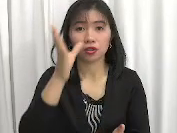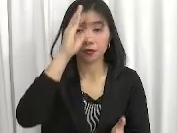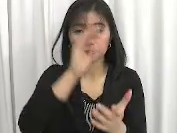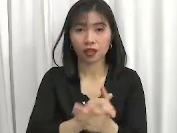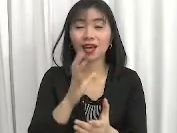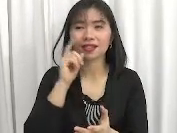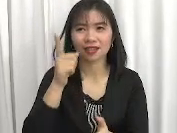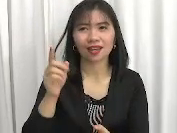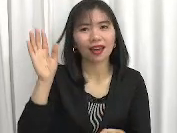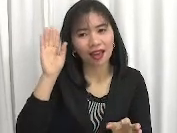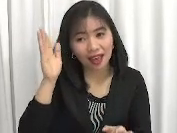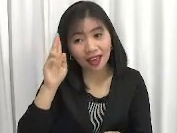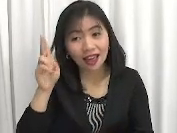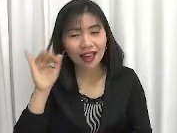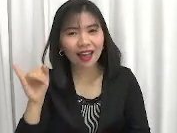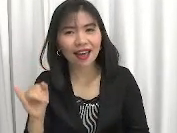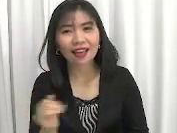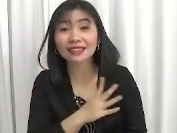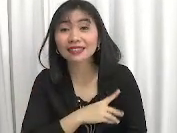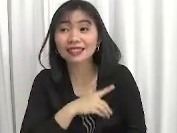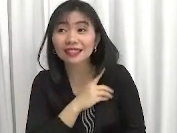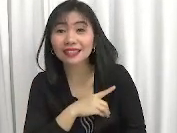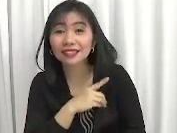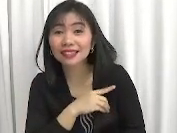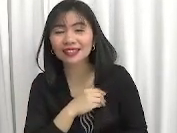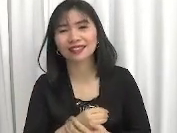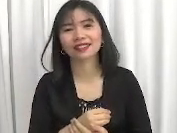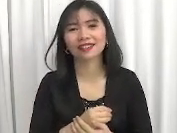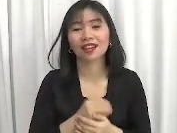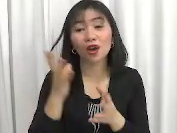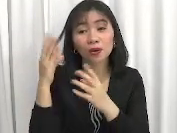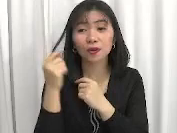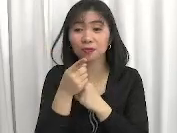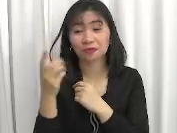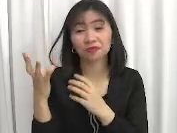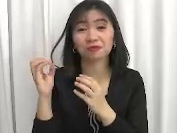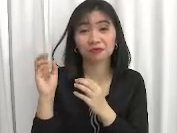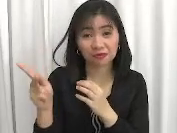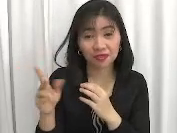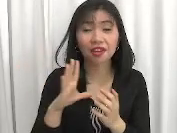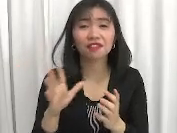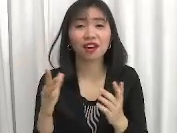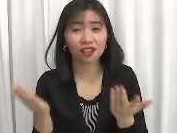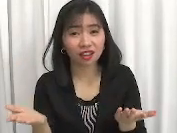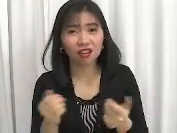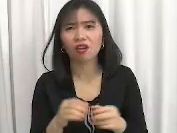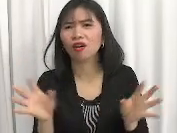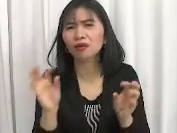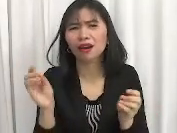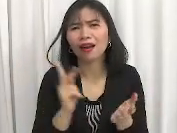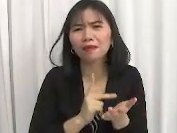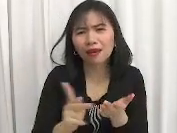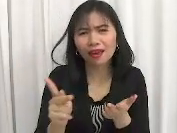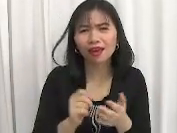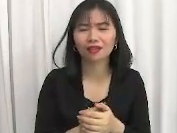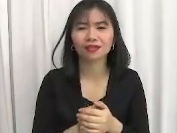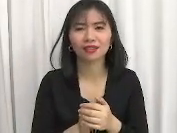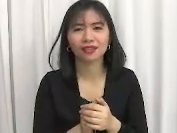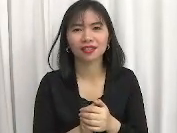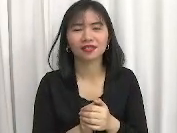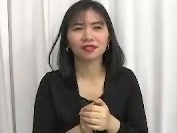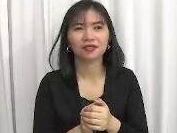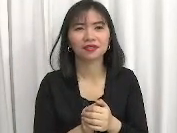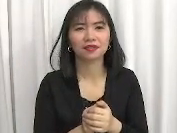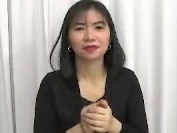naalala kita bigla, sana'y okay ka lang dyan. Kikilig-kilig, diba? Yeah. Walang bayad yun, unlimited text. Baka naman sabihin nyo, wala akong